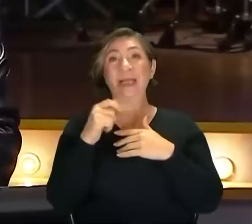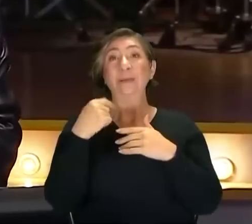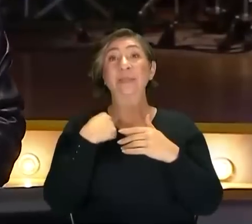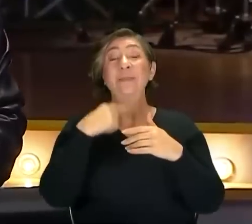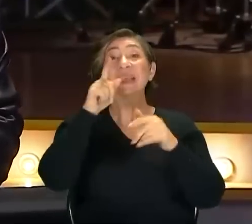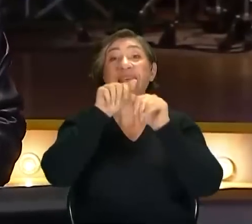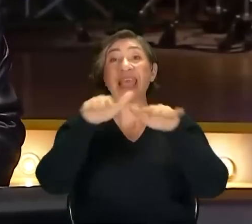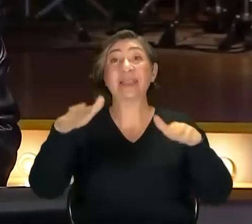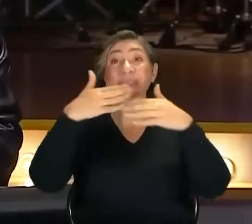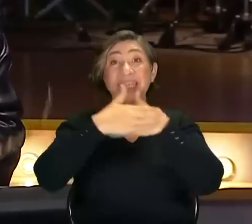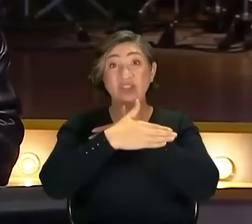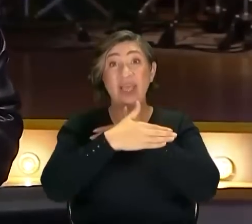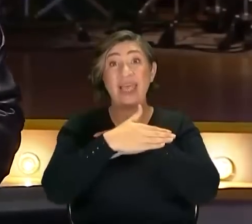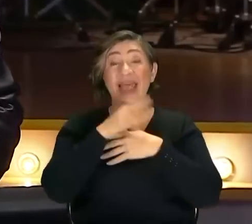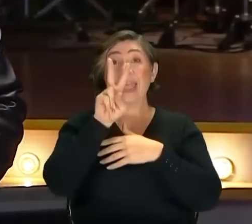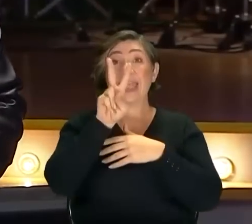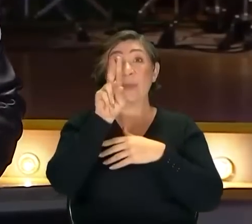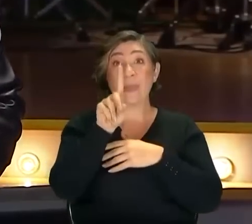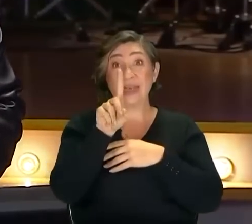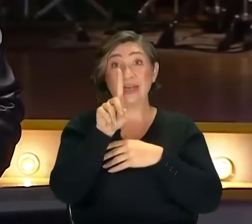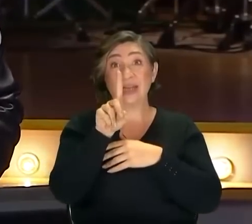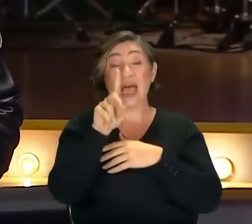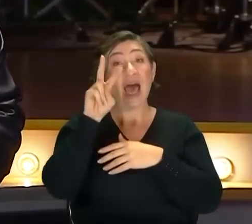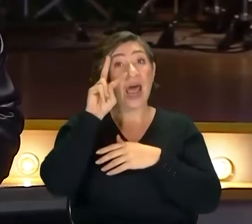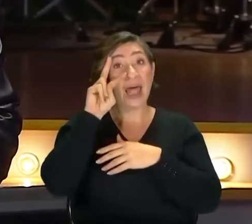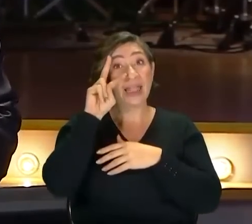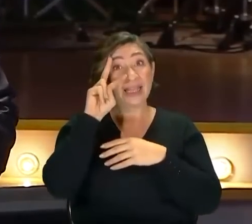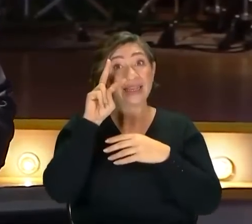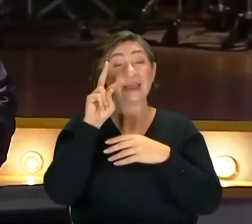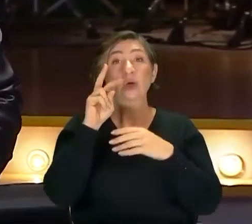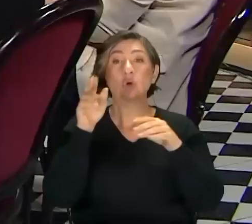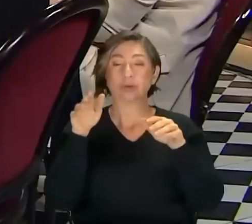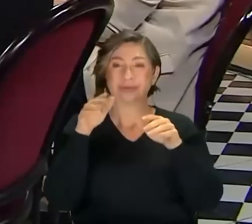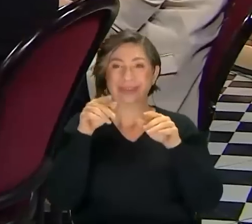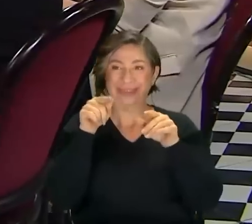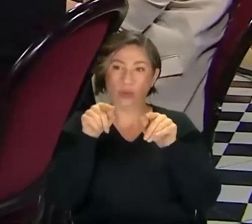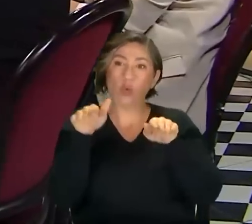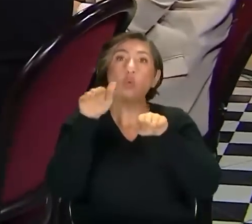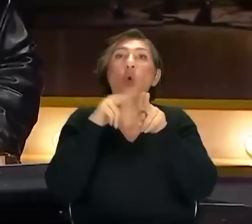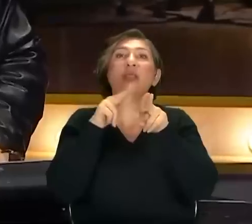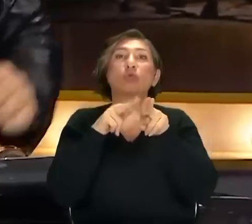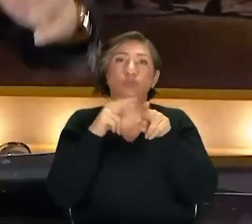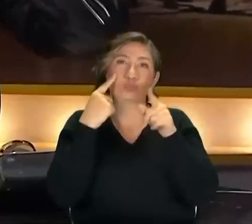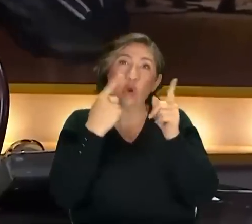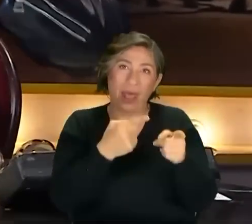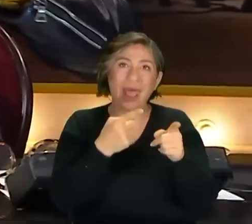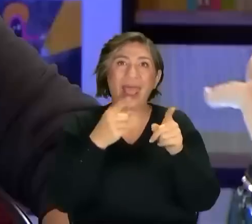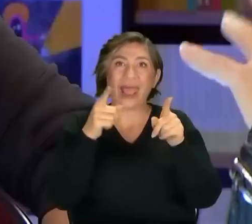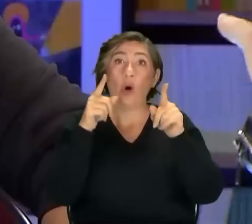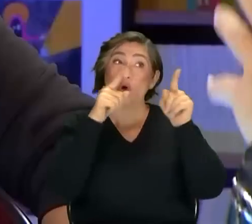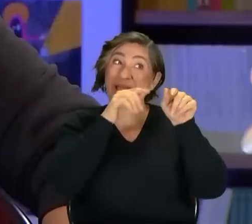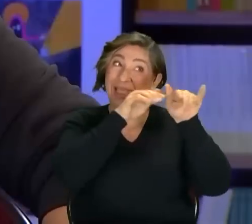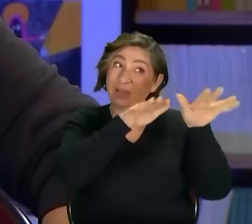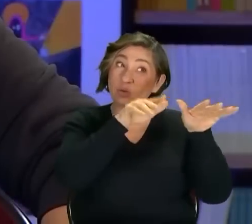bizim yayınlandığımız gece değil mi? 21 Aralık gecesi, yani kuantum mekaniğine göre yayınlanıyoruz